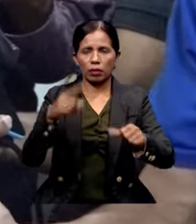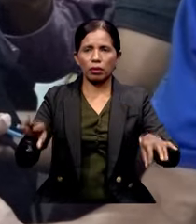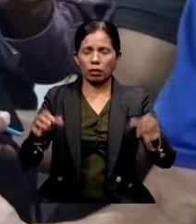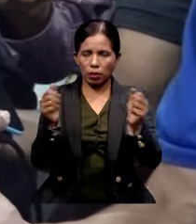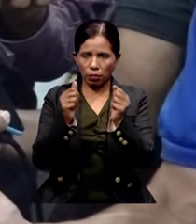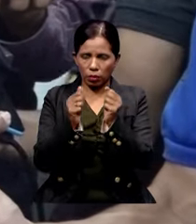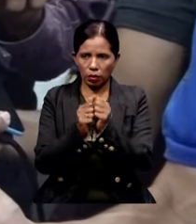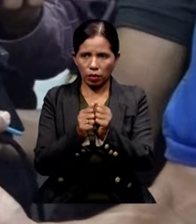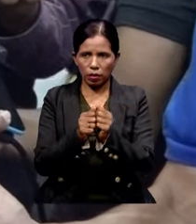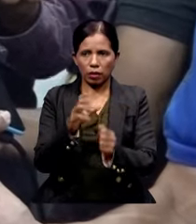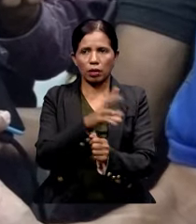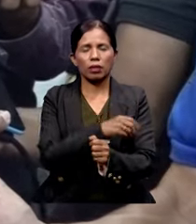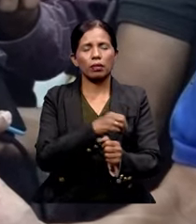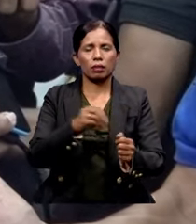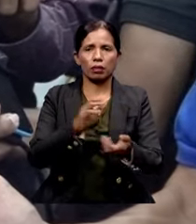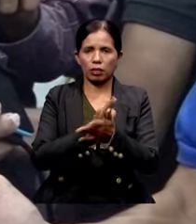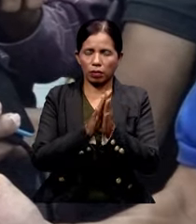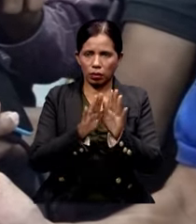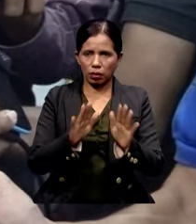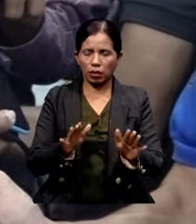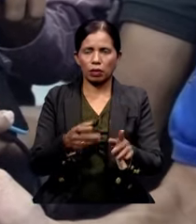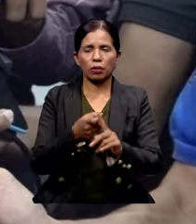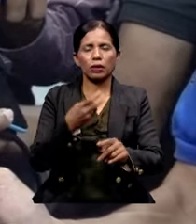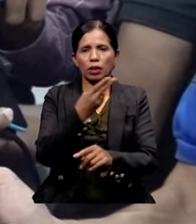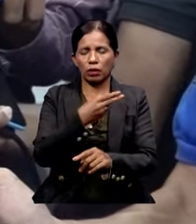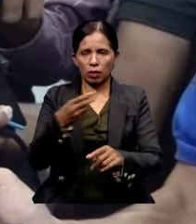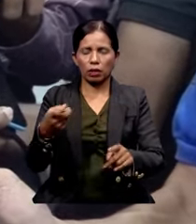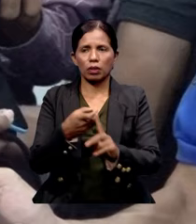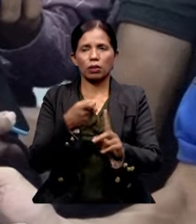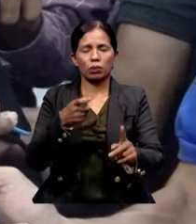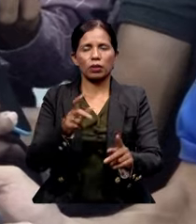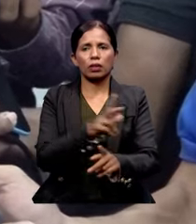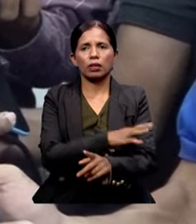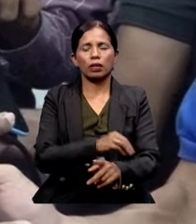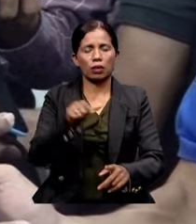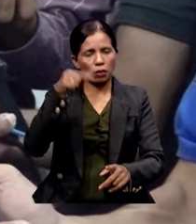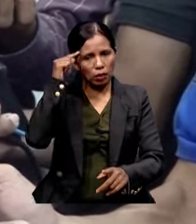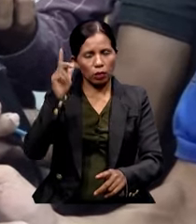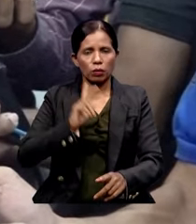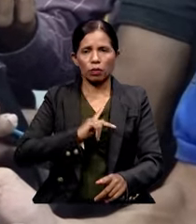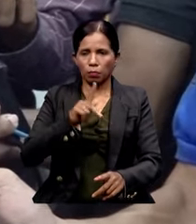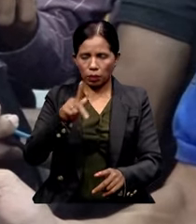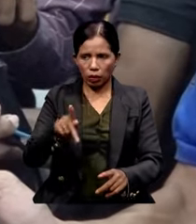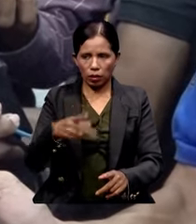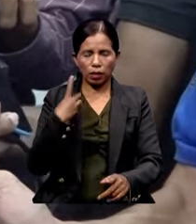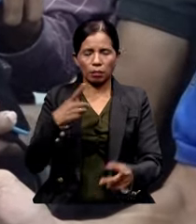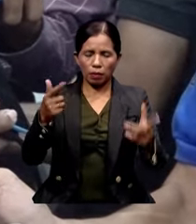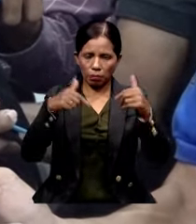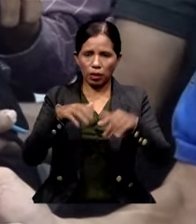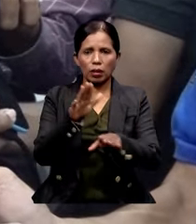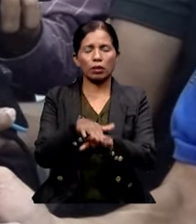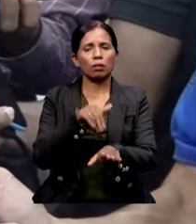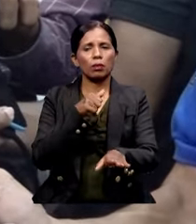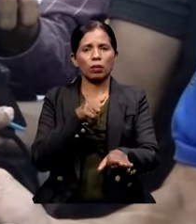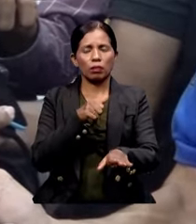hubungan dan silaturahmi dari negara Indonesia khususnya pemerintah kota Kupang kami juga datang sekalian mengundang untuk